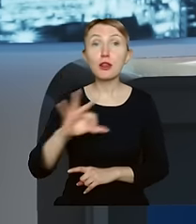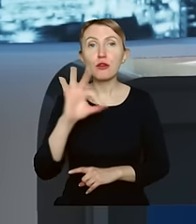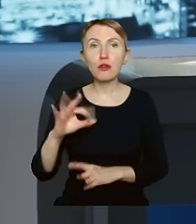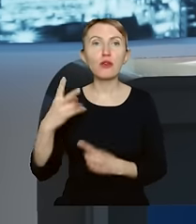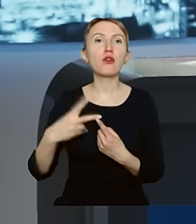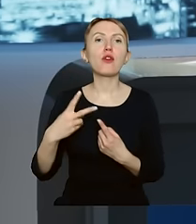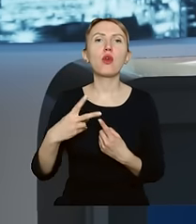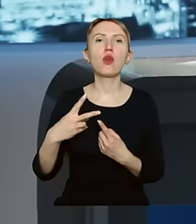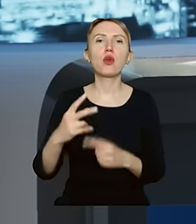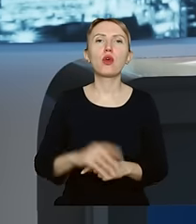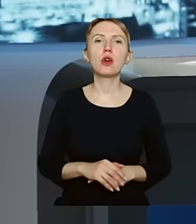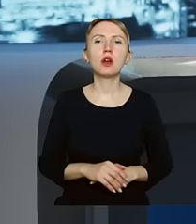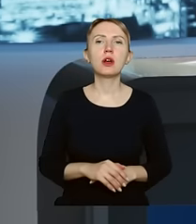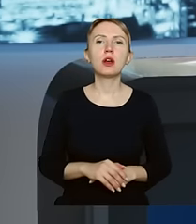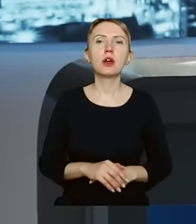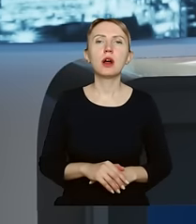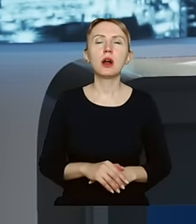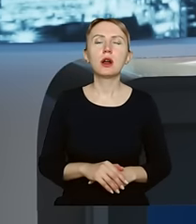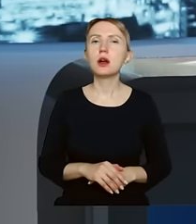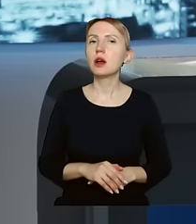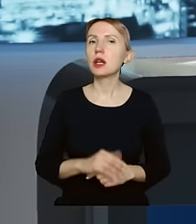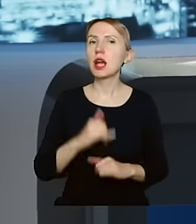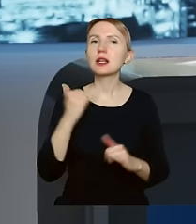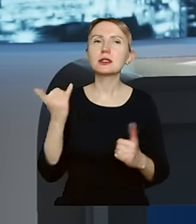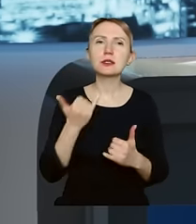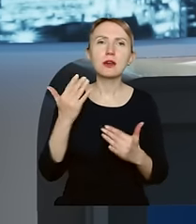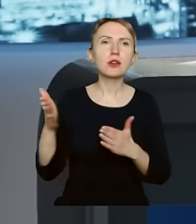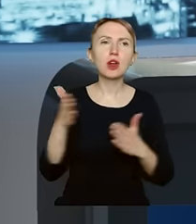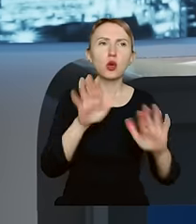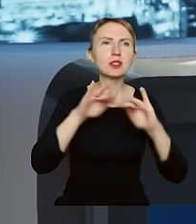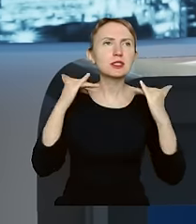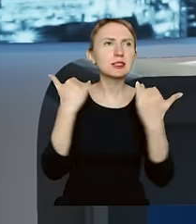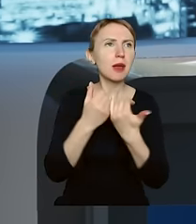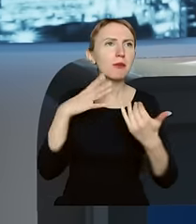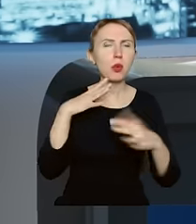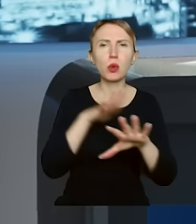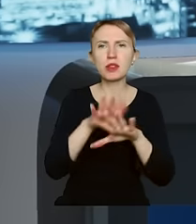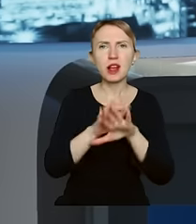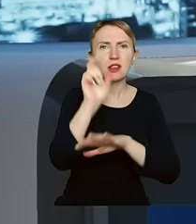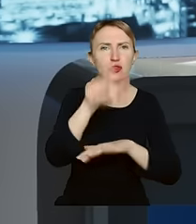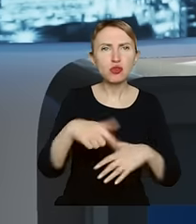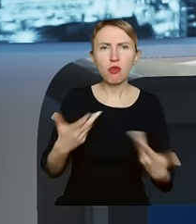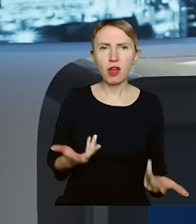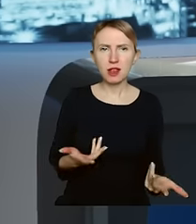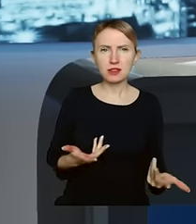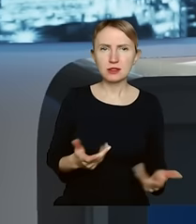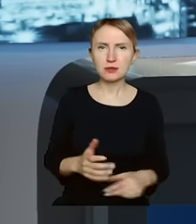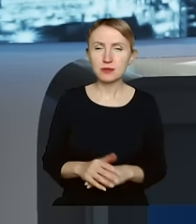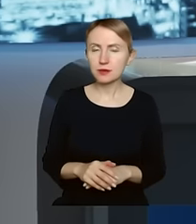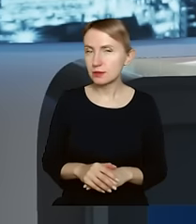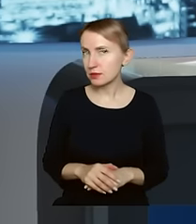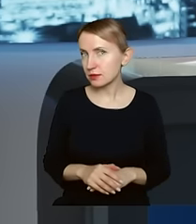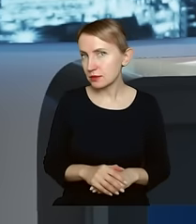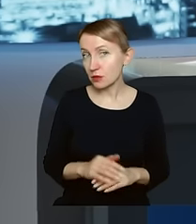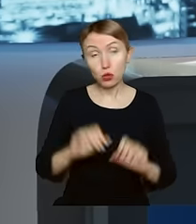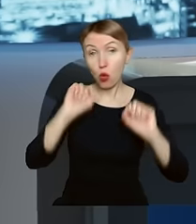jak zawsze po chamsku byli traktowani na korytarzach sejmowych, jak drzwi zamykano przed oczami, jak no to totalne chamstwo,